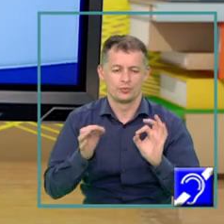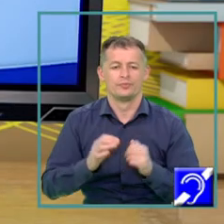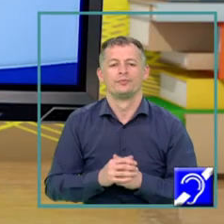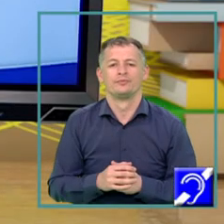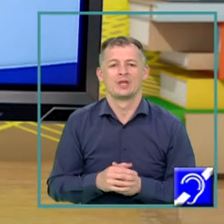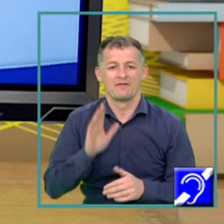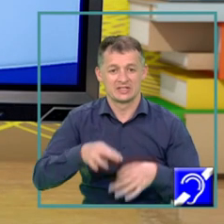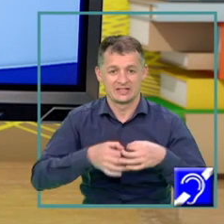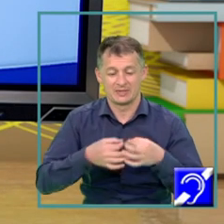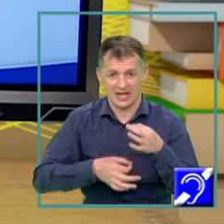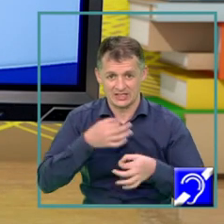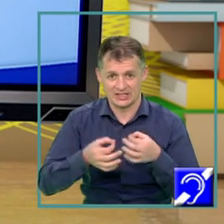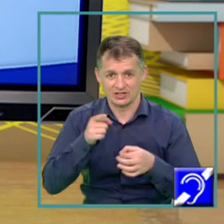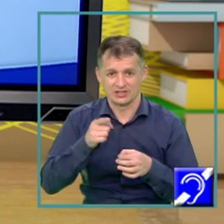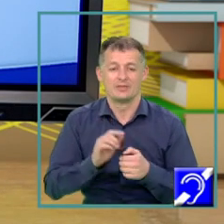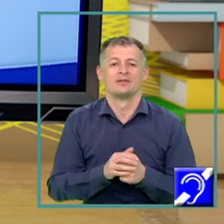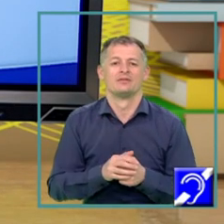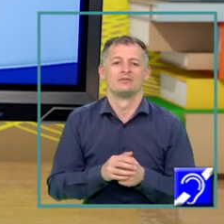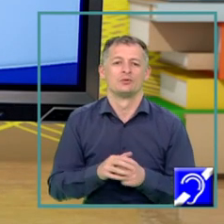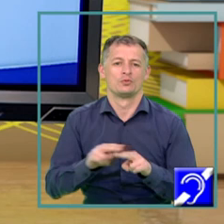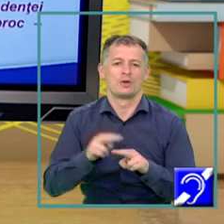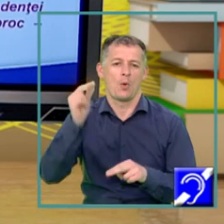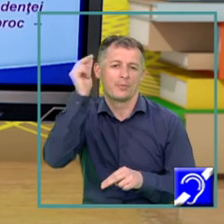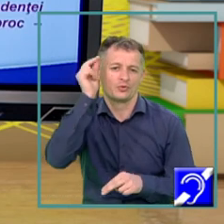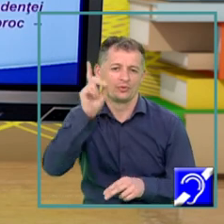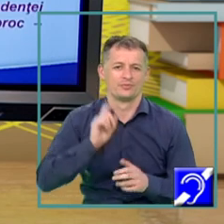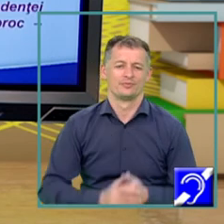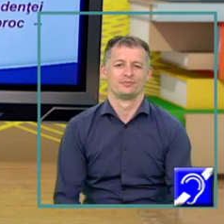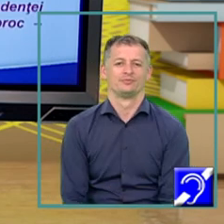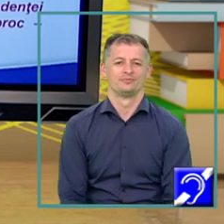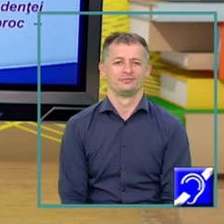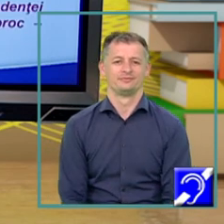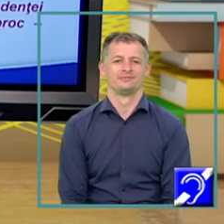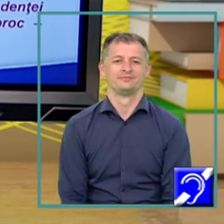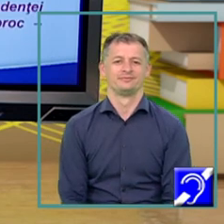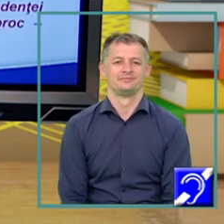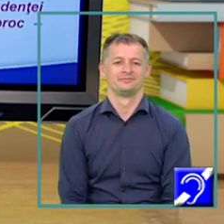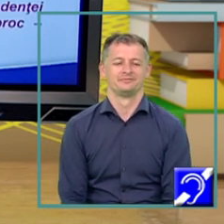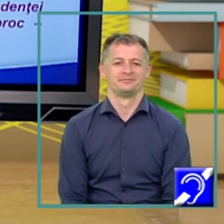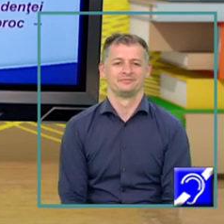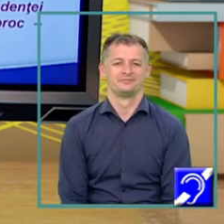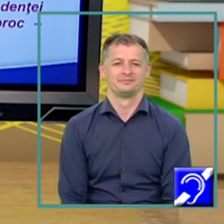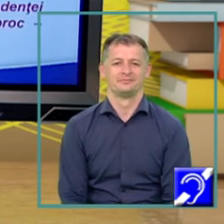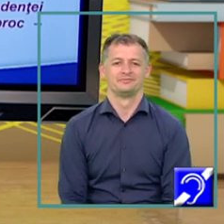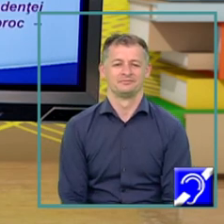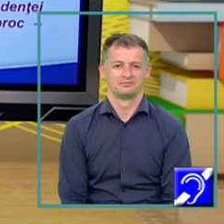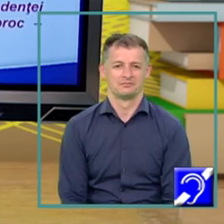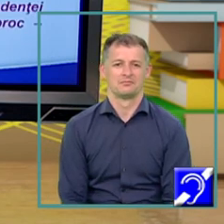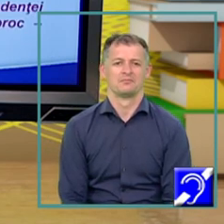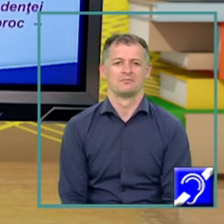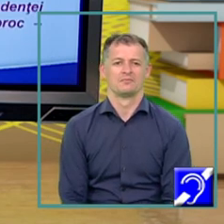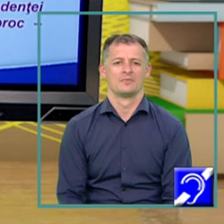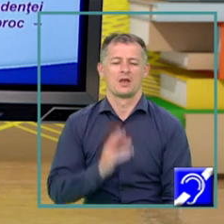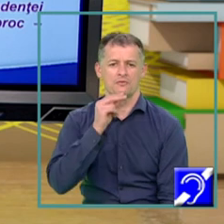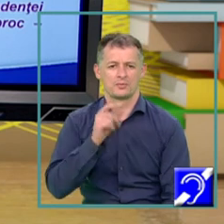explicații despre această notă, așa cum v-am obișnuit? Și să trecem la rezolvare. Într-o introducere am vorbit despre faptul